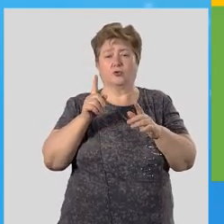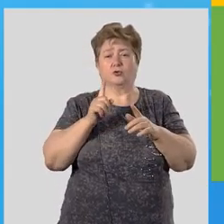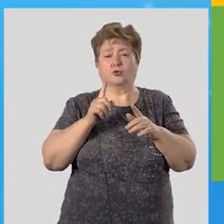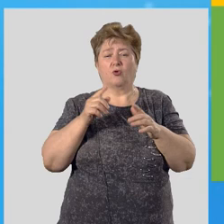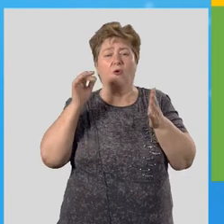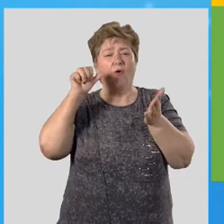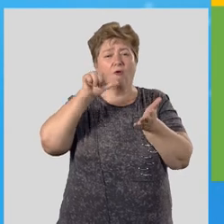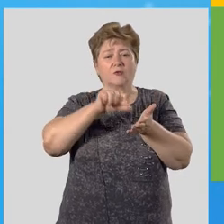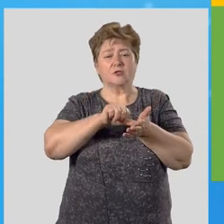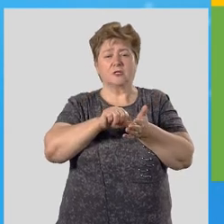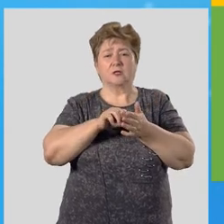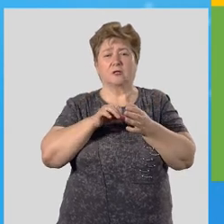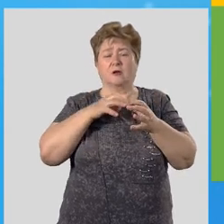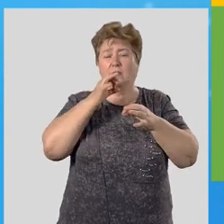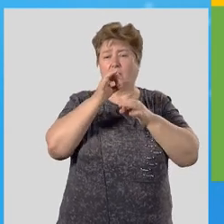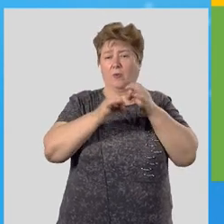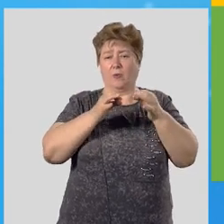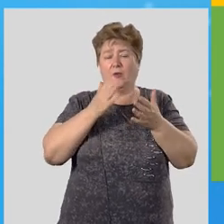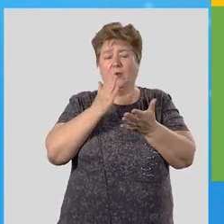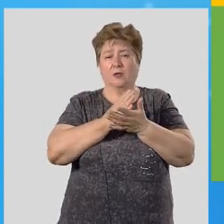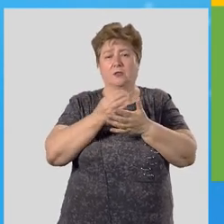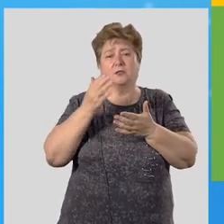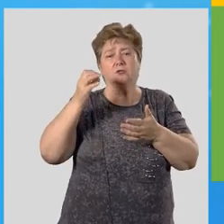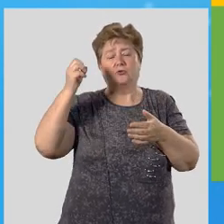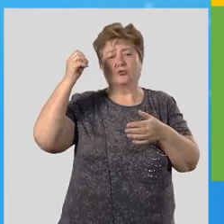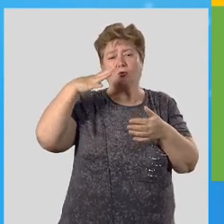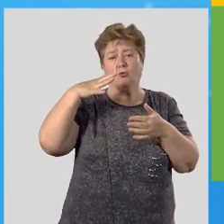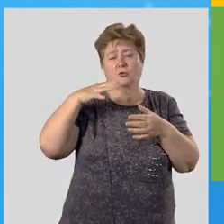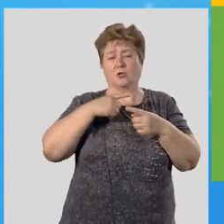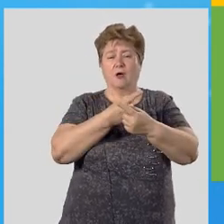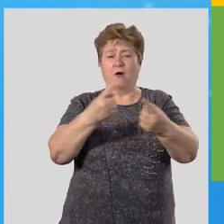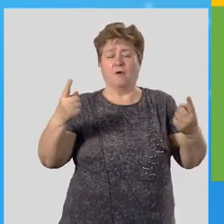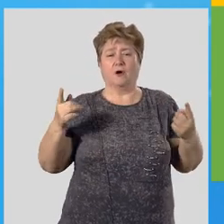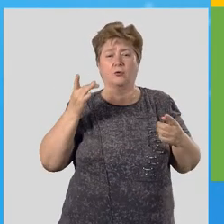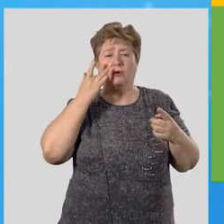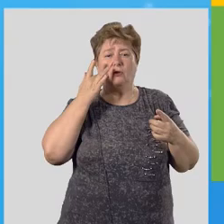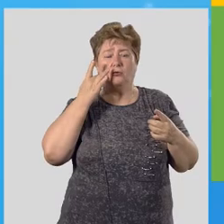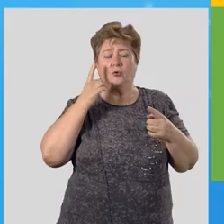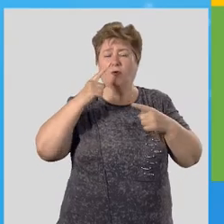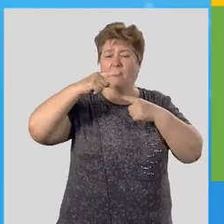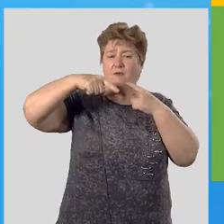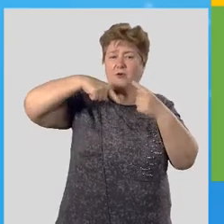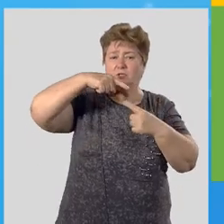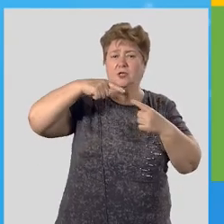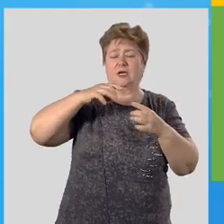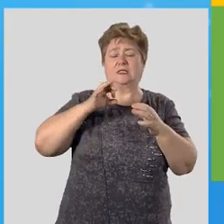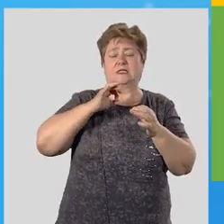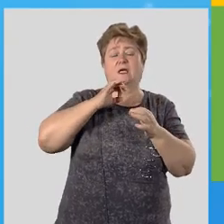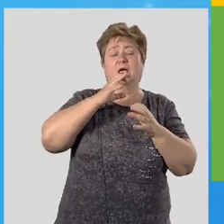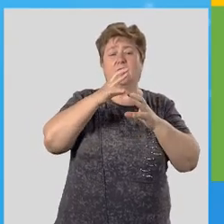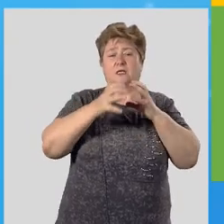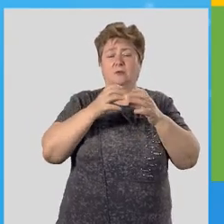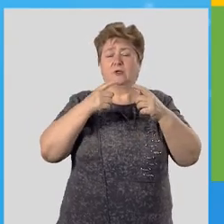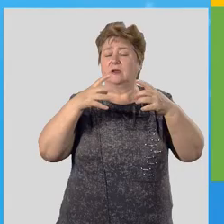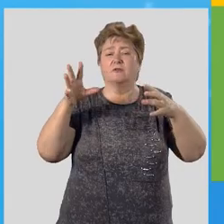что в центре Вселенной находится Солнце, вокруг которого вращается Земля и